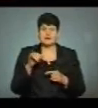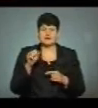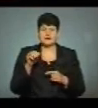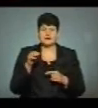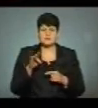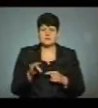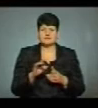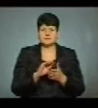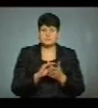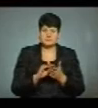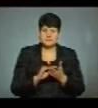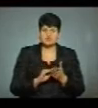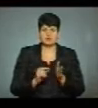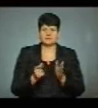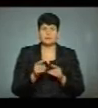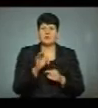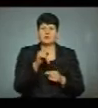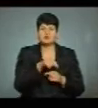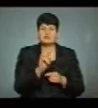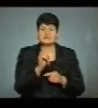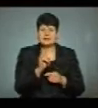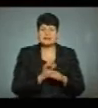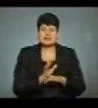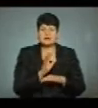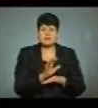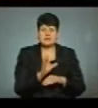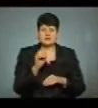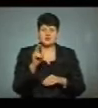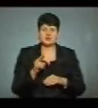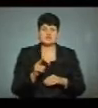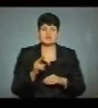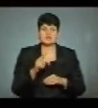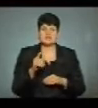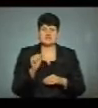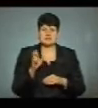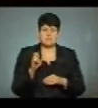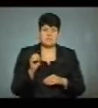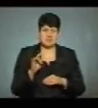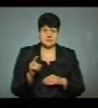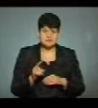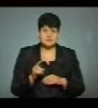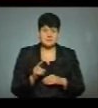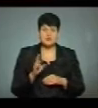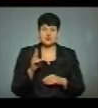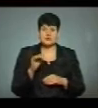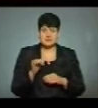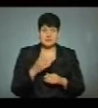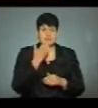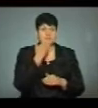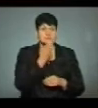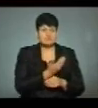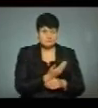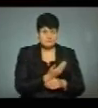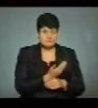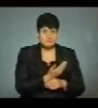тоді педіатр пише виписку про цю дитину і направляє на соцзабез. Соцзабез дає запрос